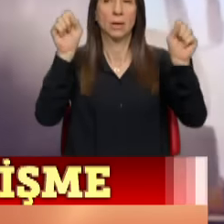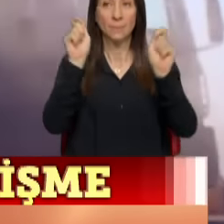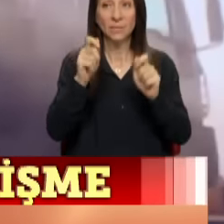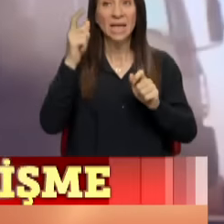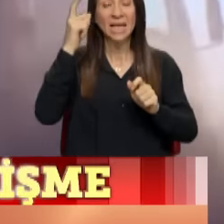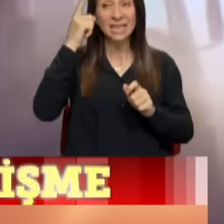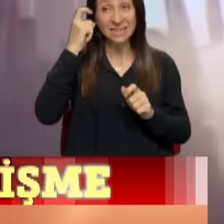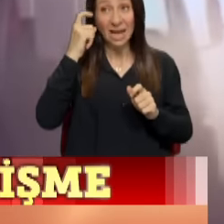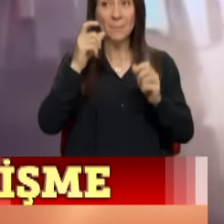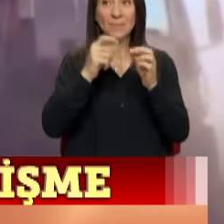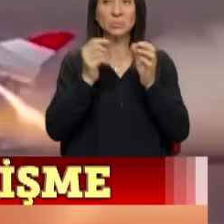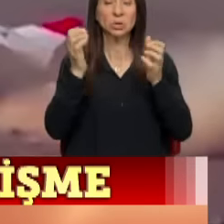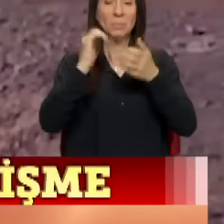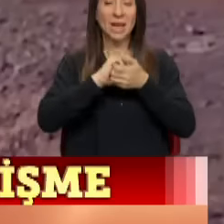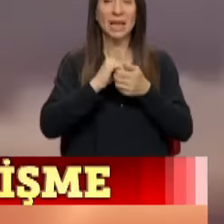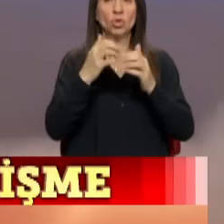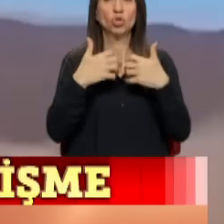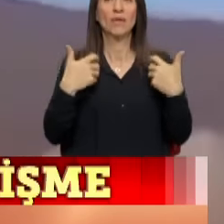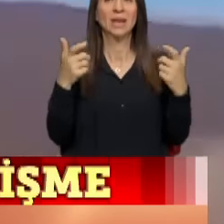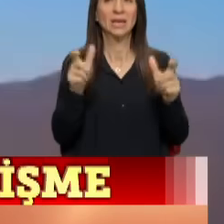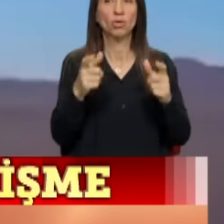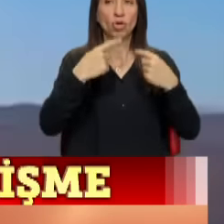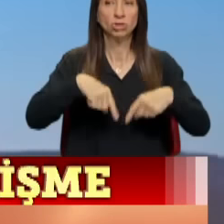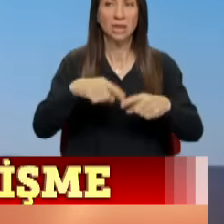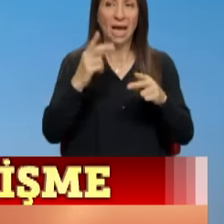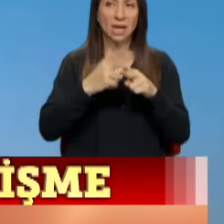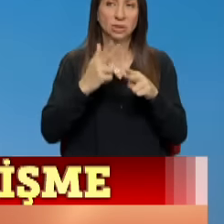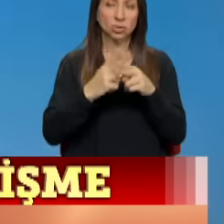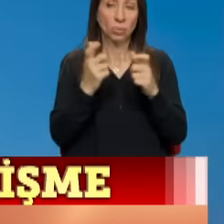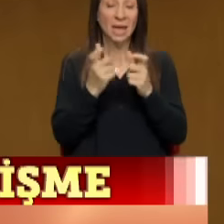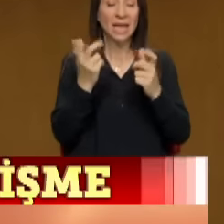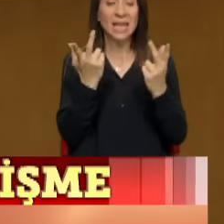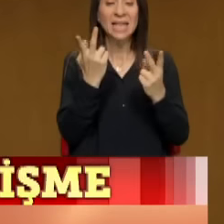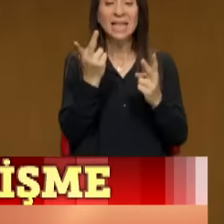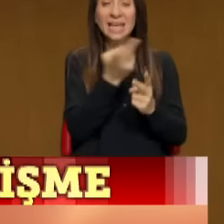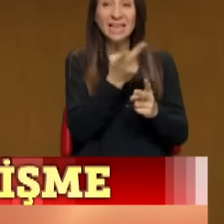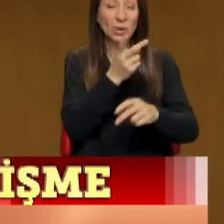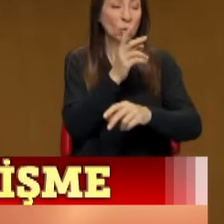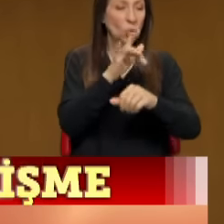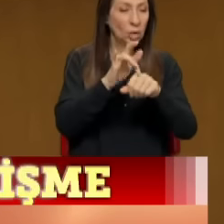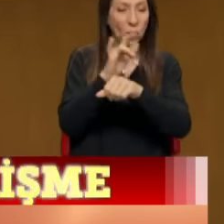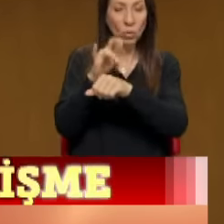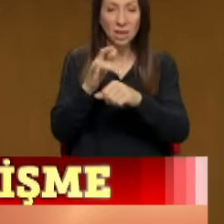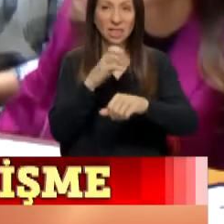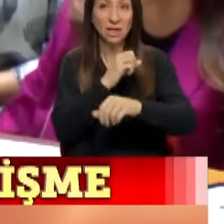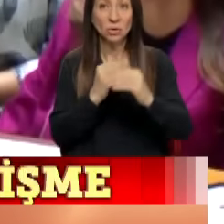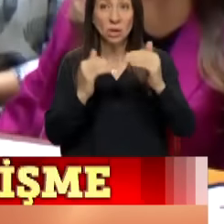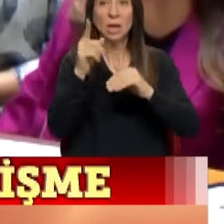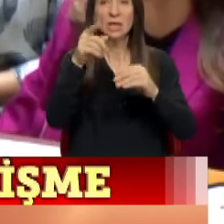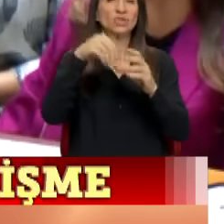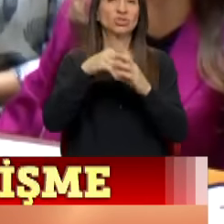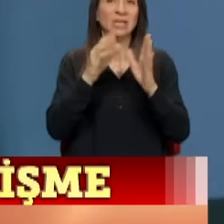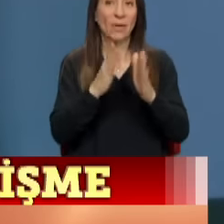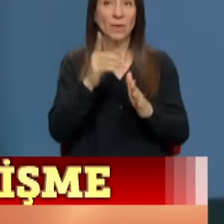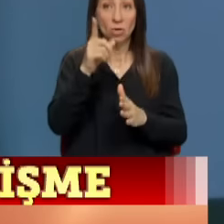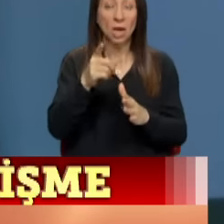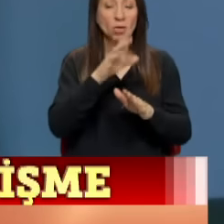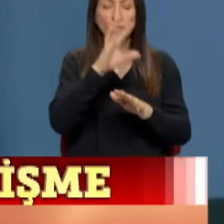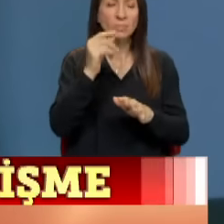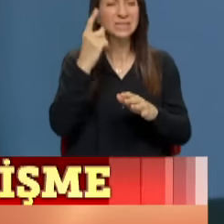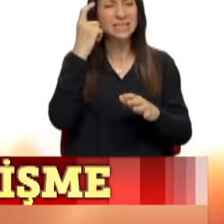İsrail, Birleşmiş Milletler Güvenlik Konseyi'ni acil toplantıya çağırdı. İki ülke arasındaki tansiyon BMGK'da da sürdü. İsrail, İran'ın tüm